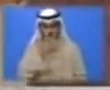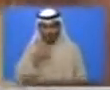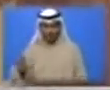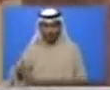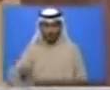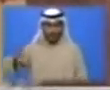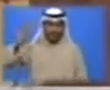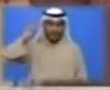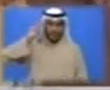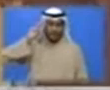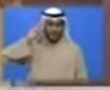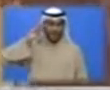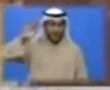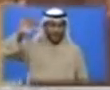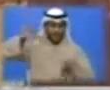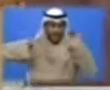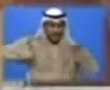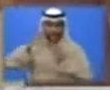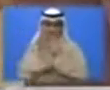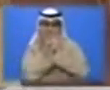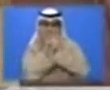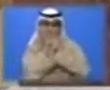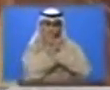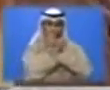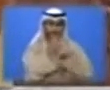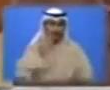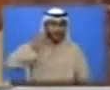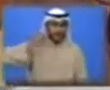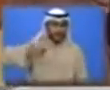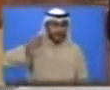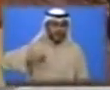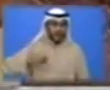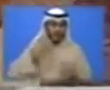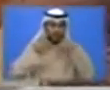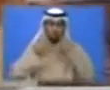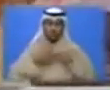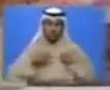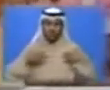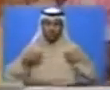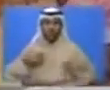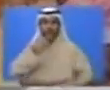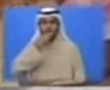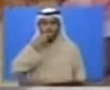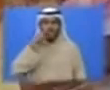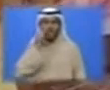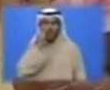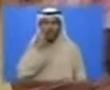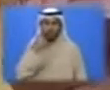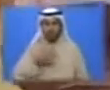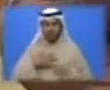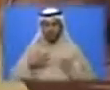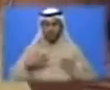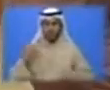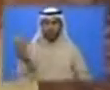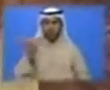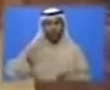وزاهر. وأعرب الشيخ محمد الخالد لأشبال وزهرات وزارة التربية عن سعادته لهذه اللفتة الطيبة التي تأتي